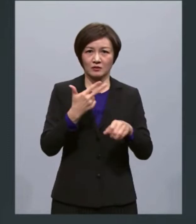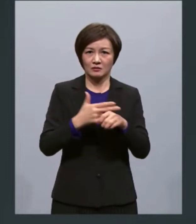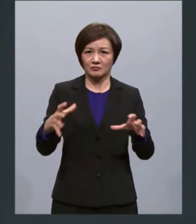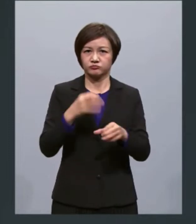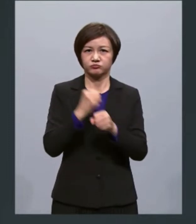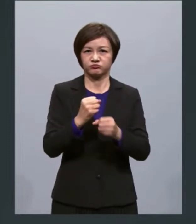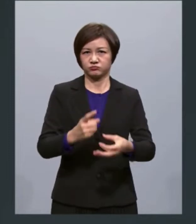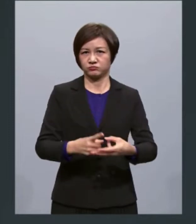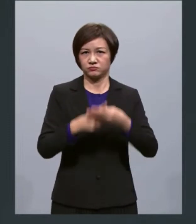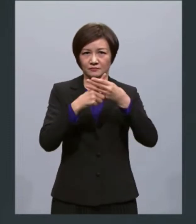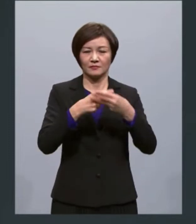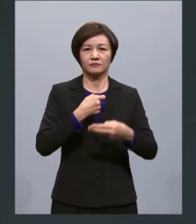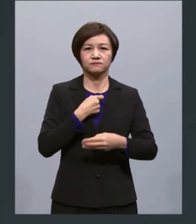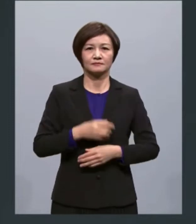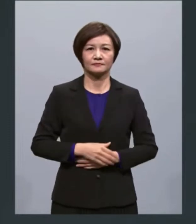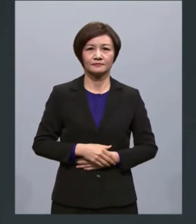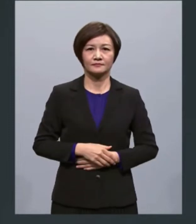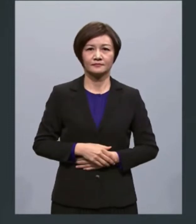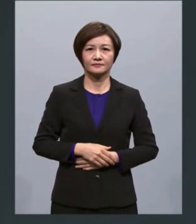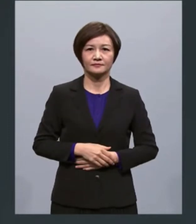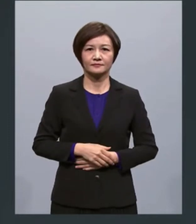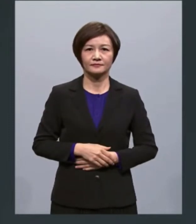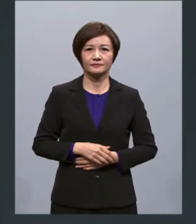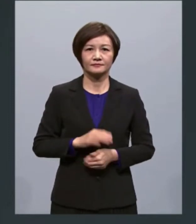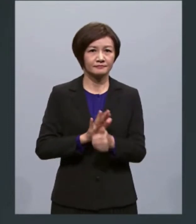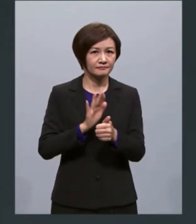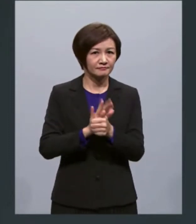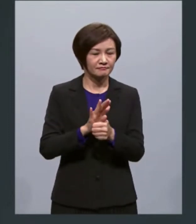为核心的开发援助。